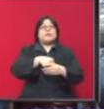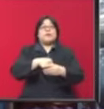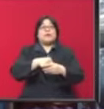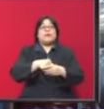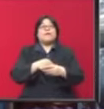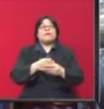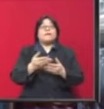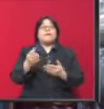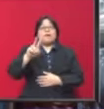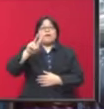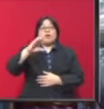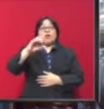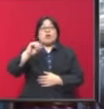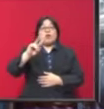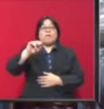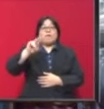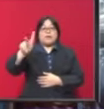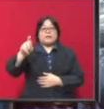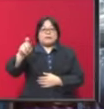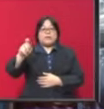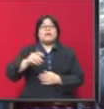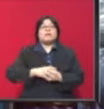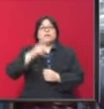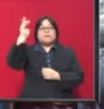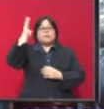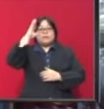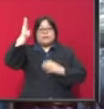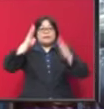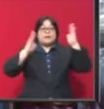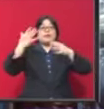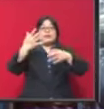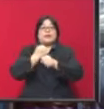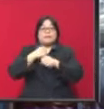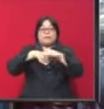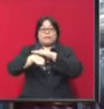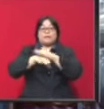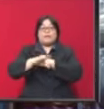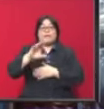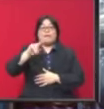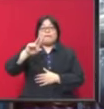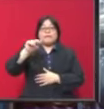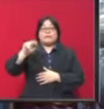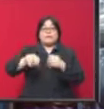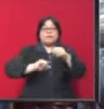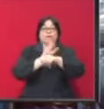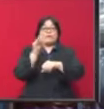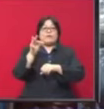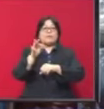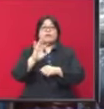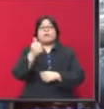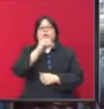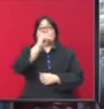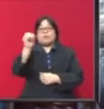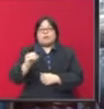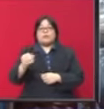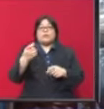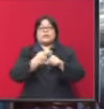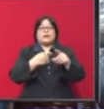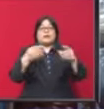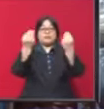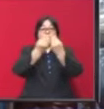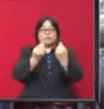personifikasi Becks Malaysia mendapat akses bekalan bexin qobid 19 sebanyak 10 peratus daripada